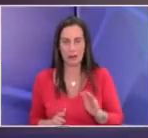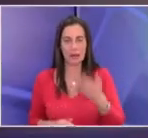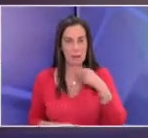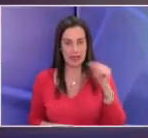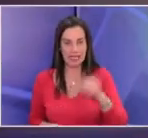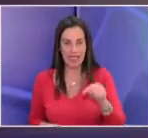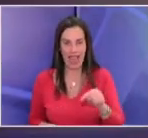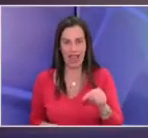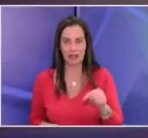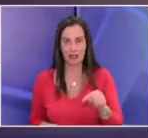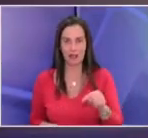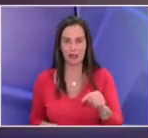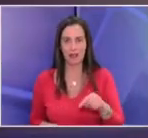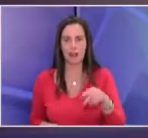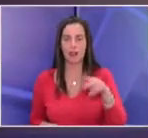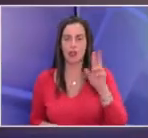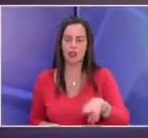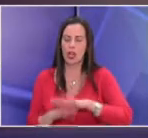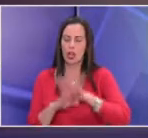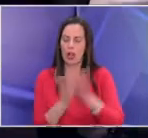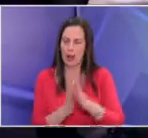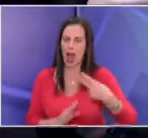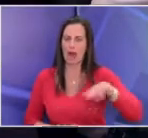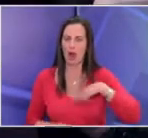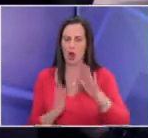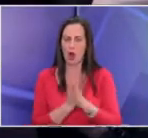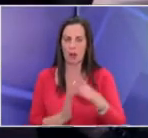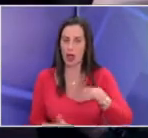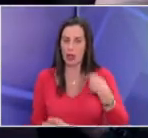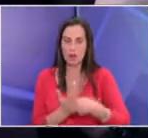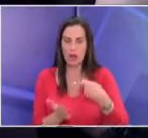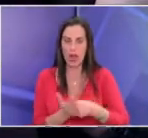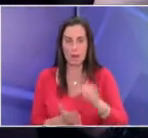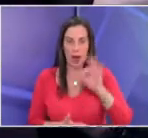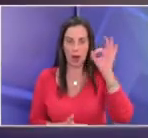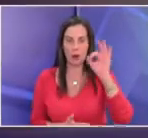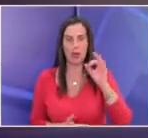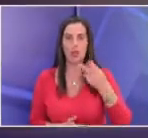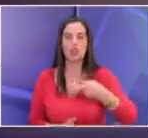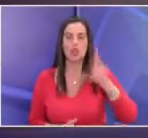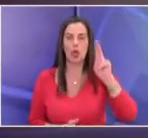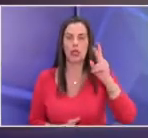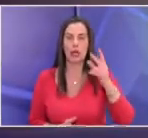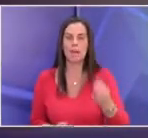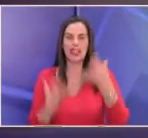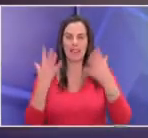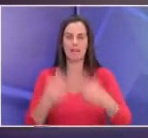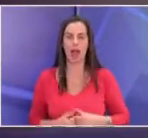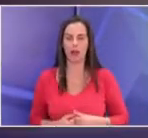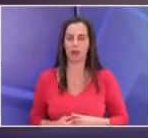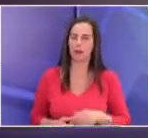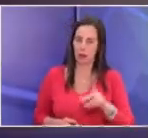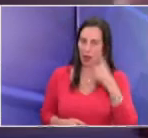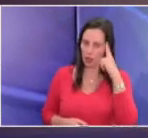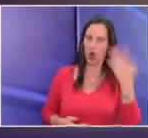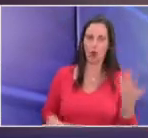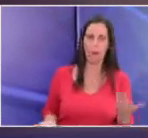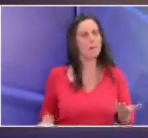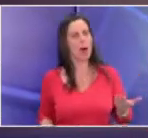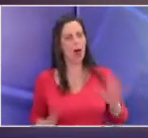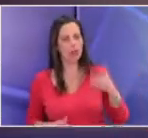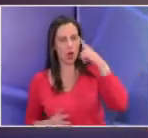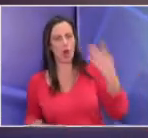עם כסדה. זו בעיה, זה מכת מדינה האופניים האלה, כי זה נוגע לכל הגילאים, ואנחנו רואים את הטרגדיות האלה. כבר שכחנו את התאונה של